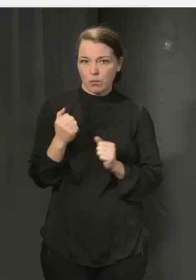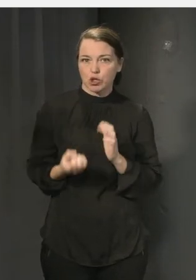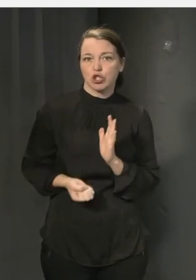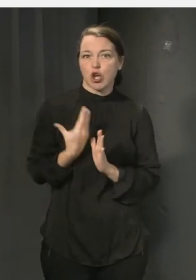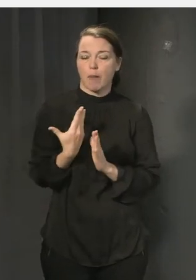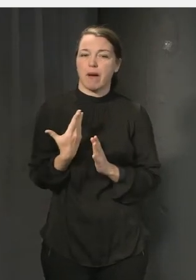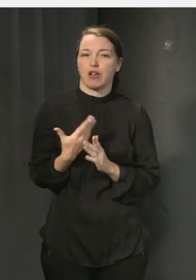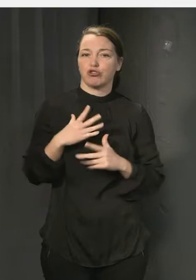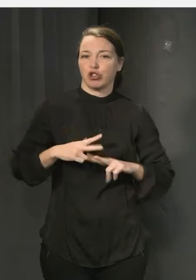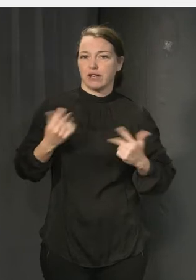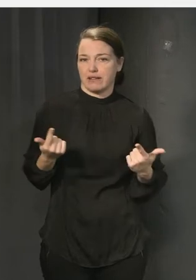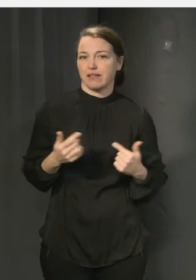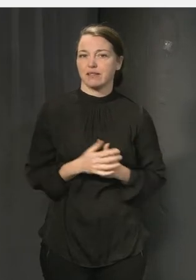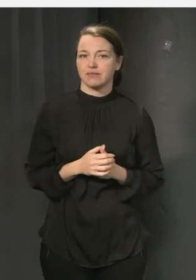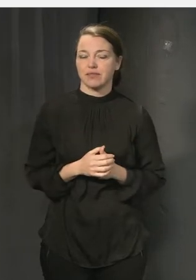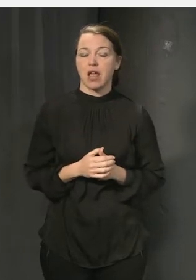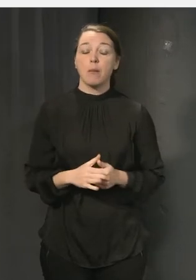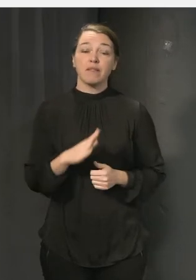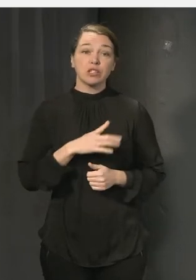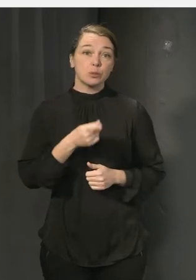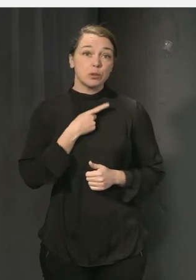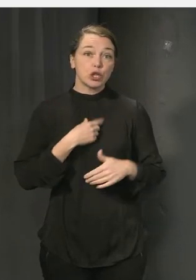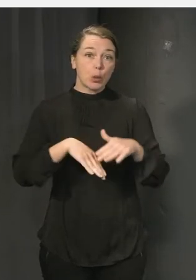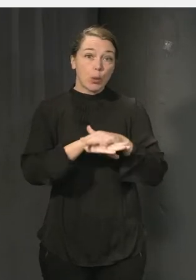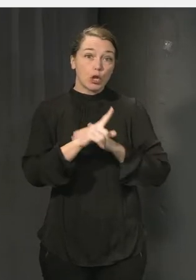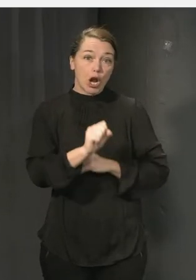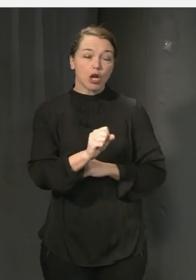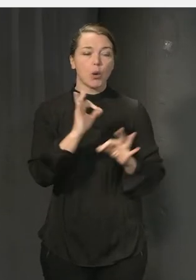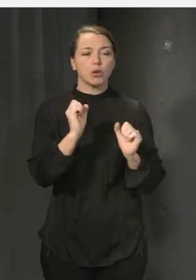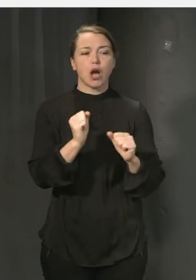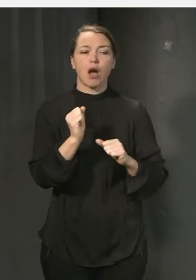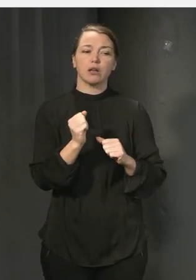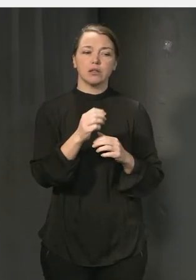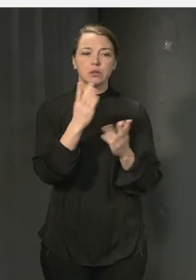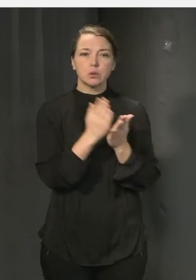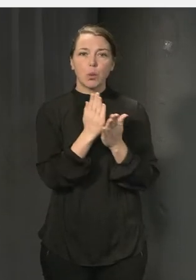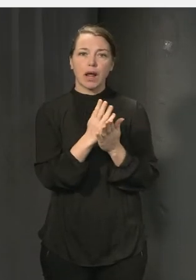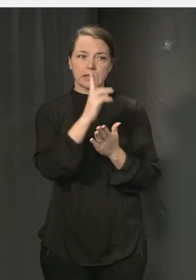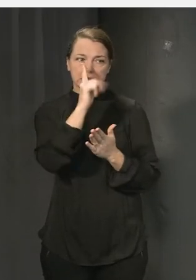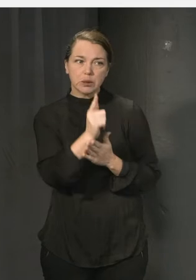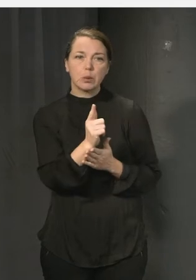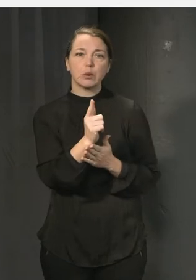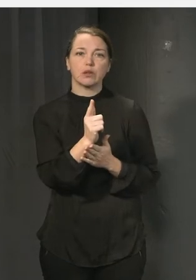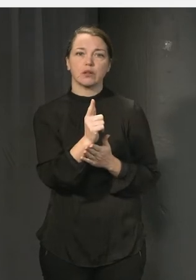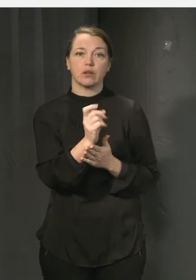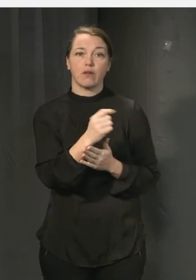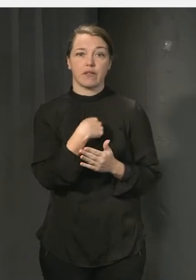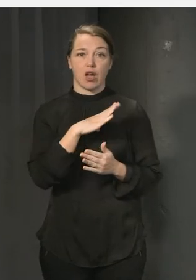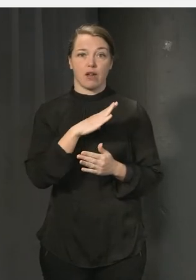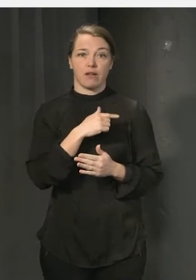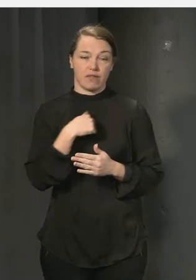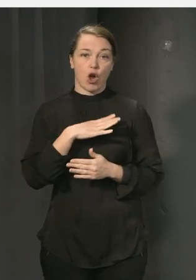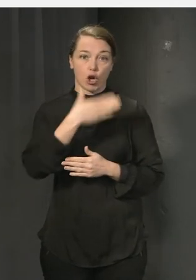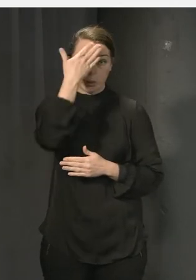det finns jättemycket underlag för hur kan vi utforma en skola utifrån den kunskapen vi har idag. Och många